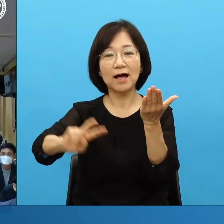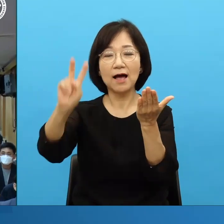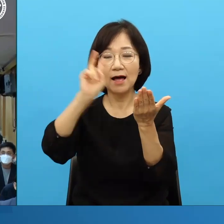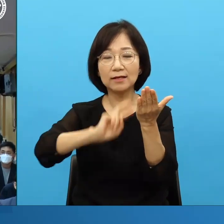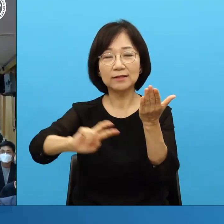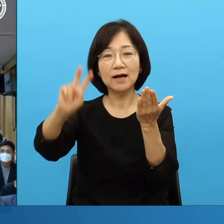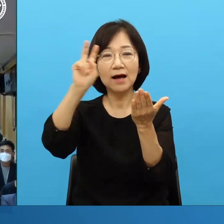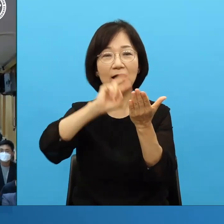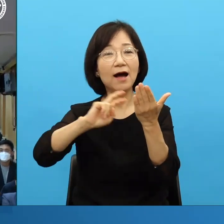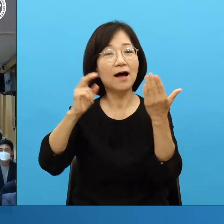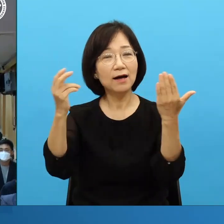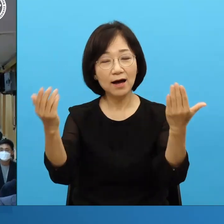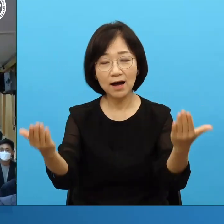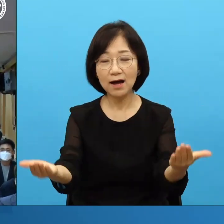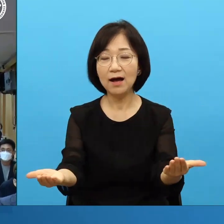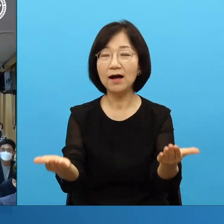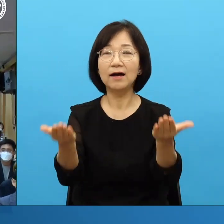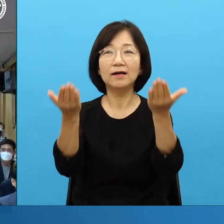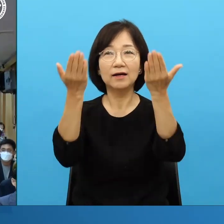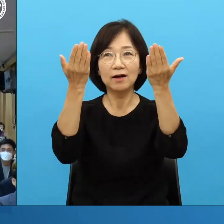다